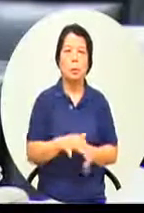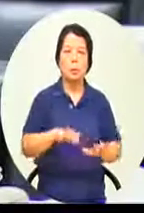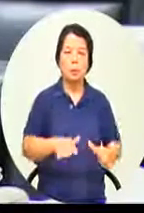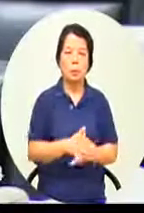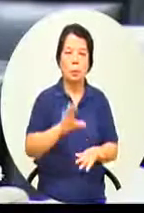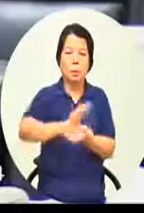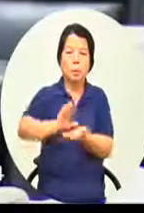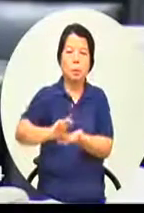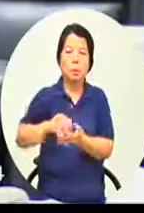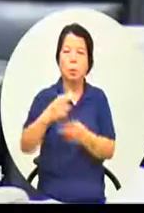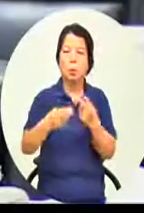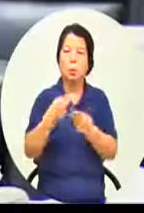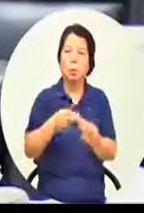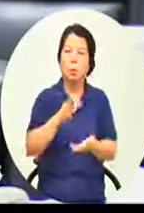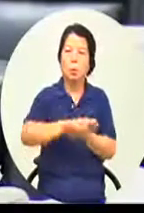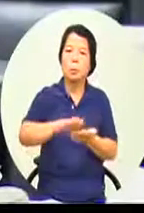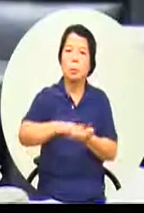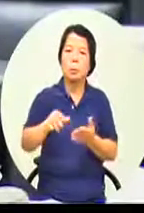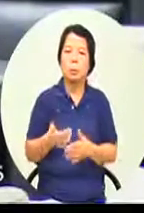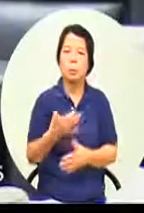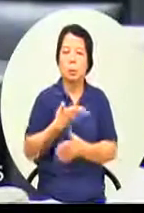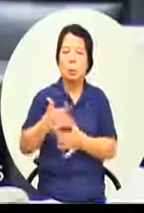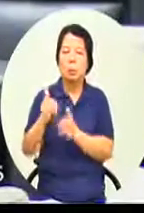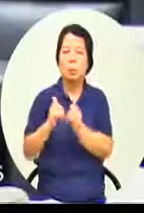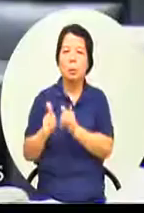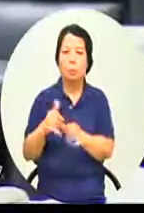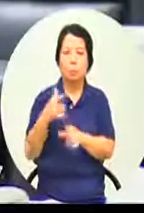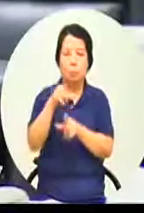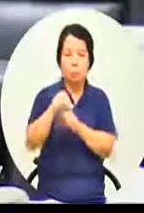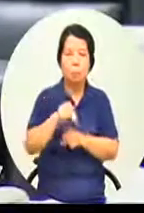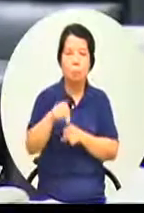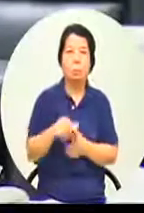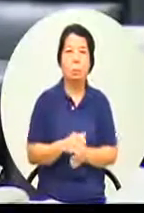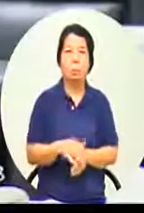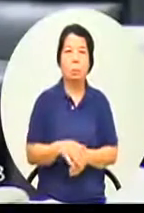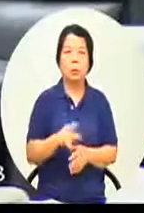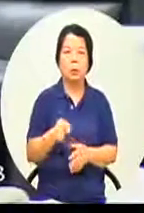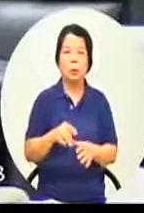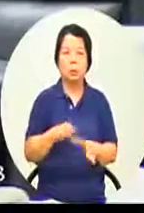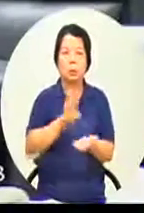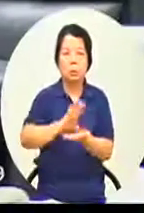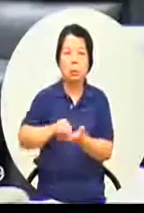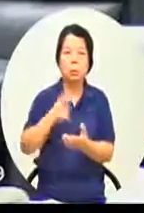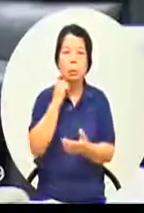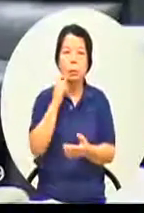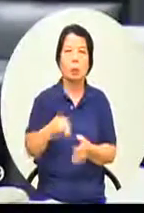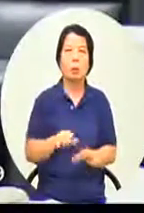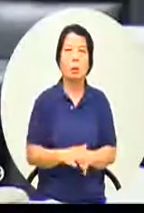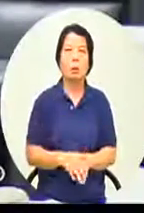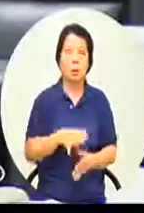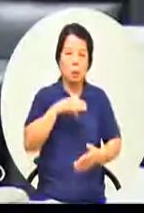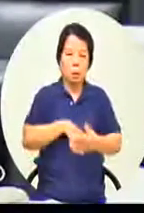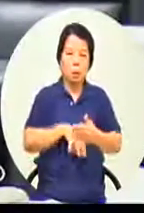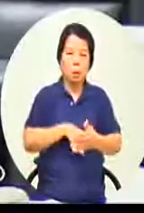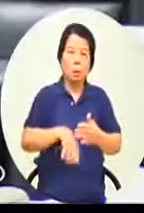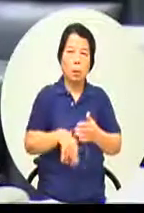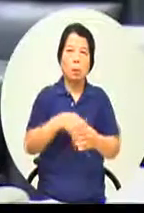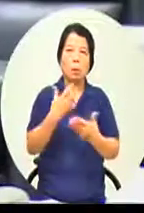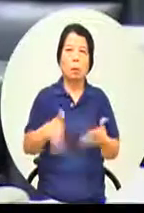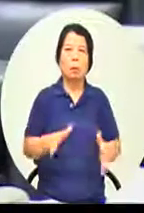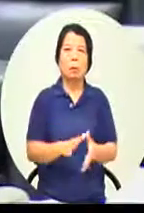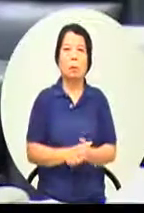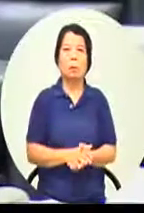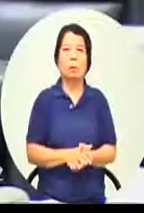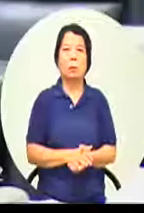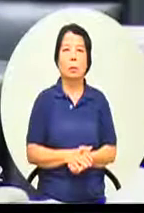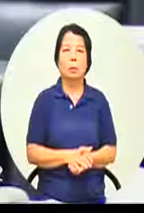问题，让这个老百姓可以依循，不然现在这样他也没办法停，因为你里面还有一位空位很大的啊，就